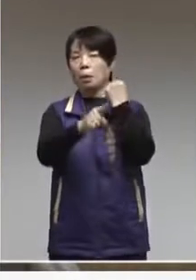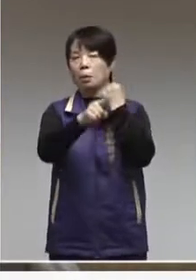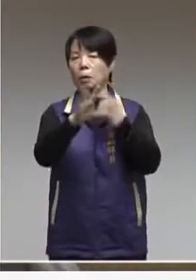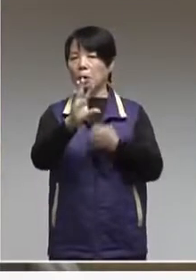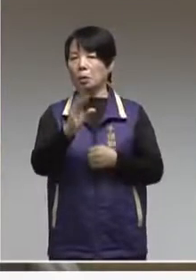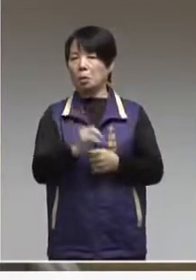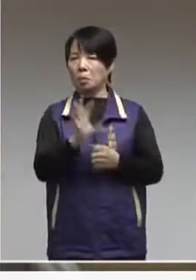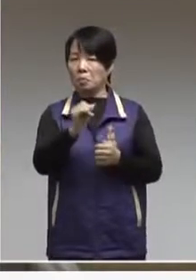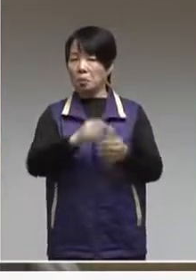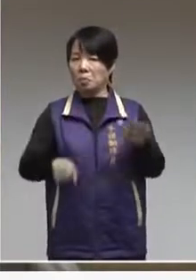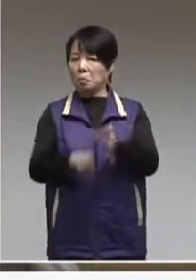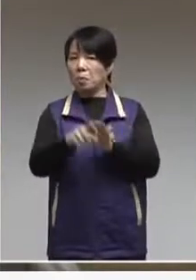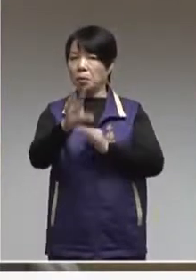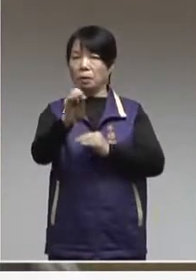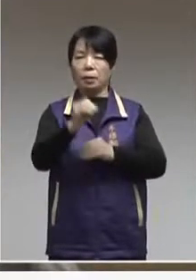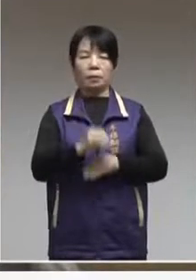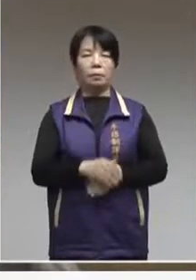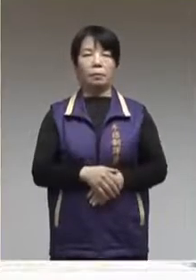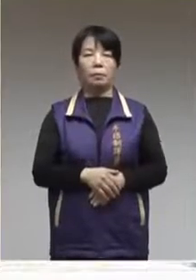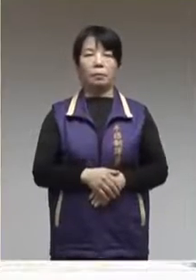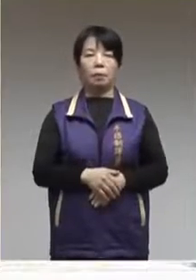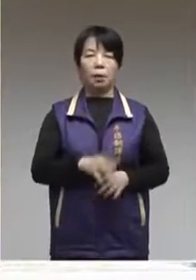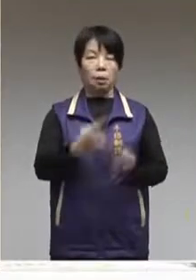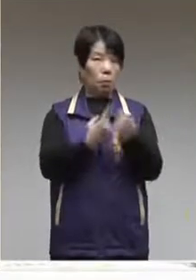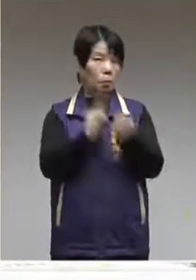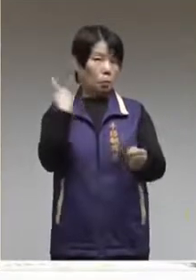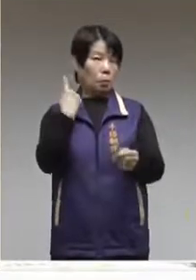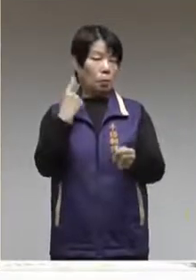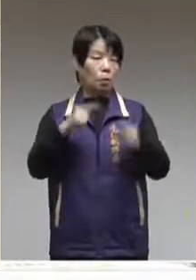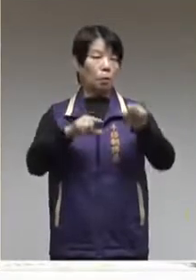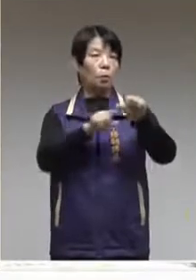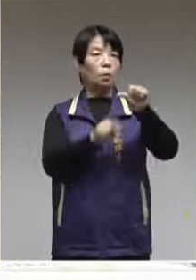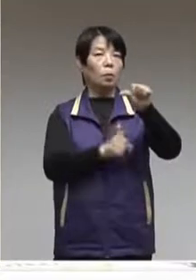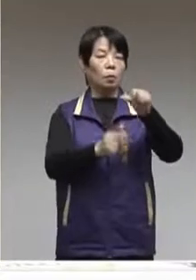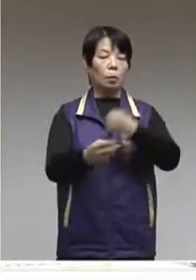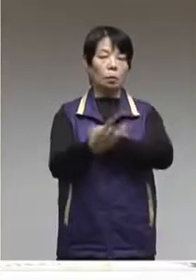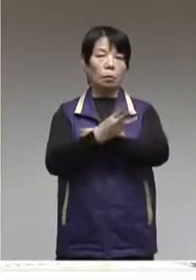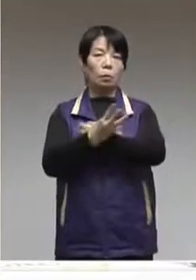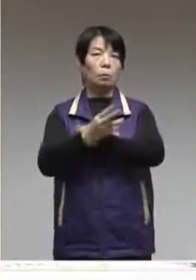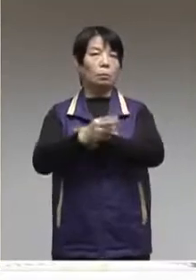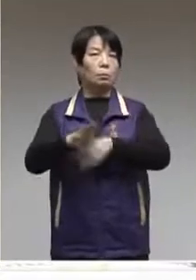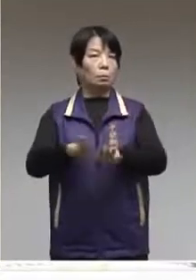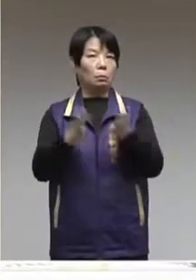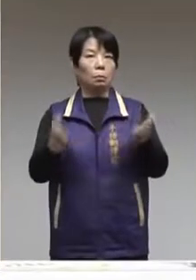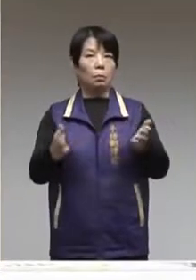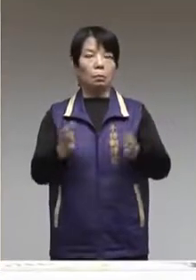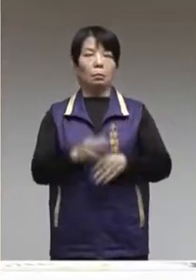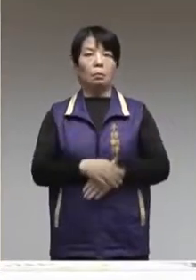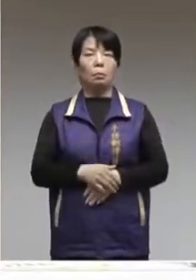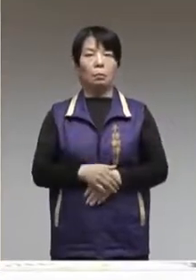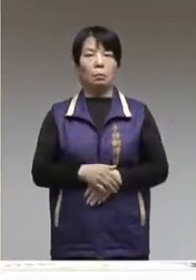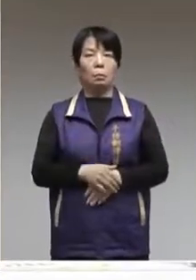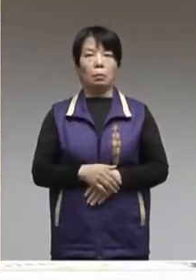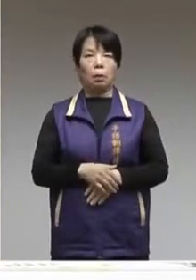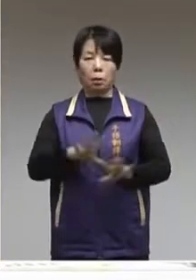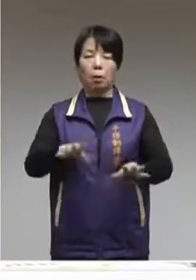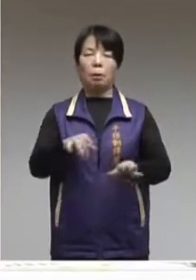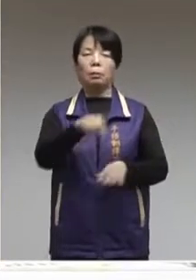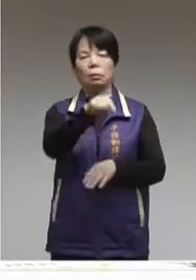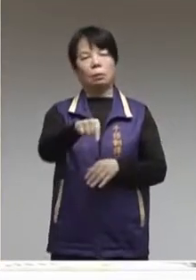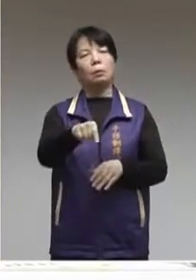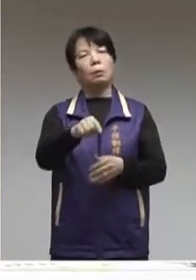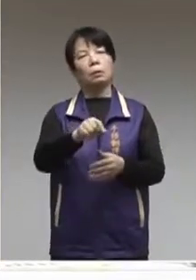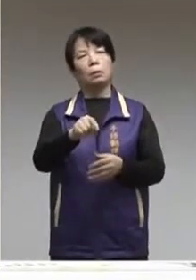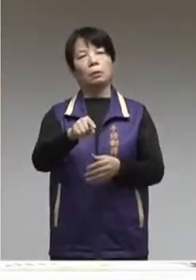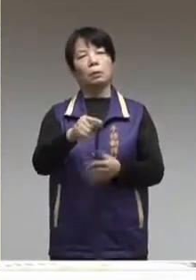疑义的吗？ 我们哈、哦、在去年的5月单集开设的时候，我们就用这种方式在处